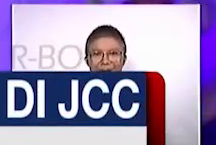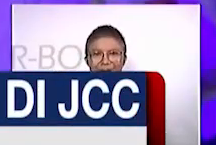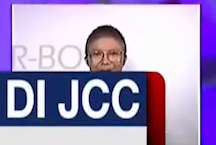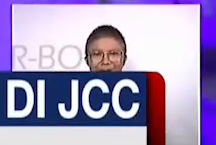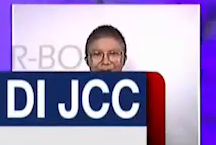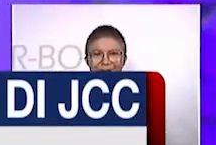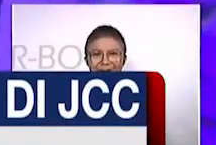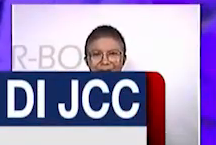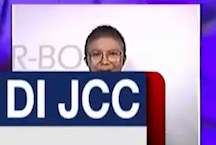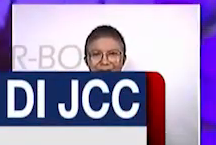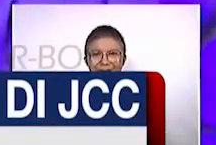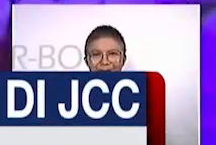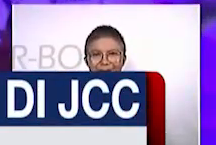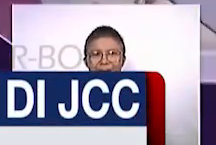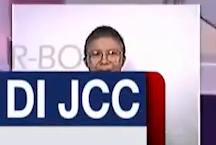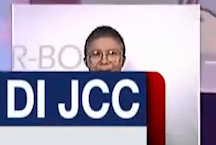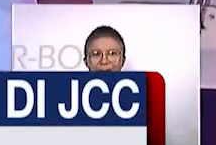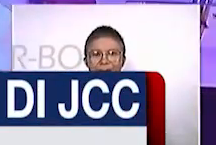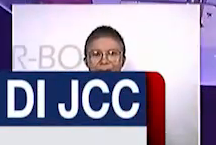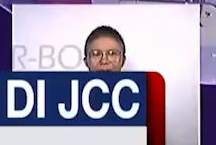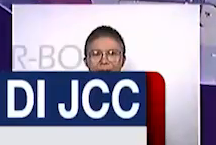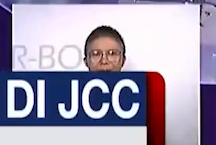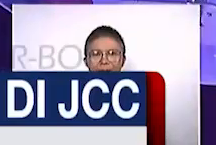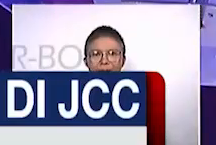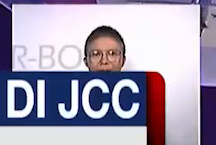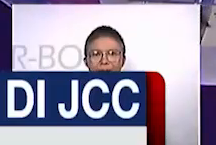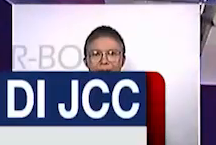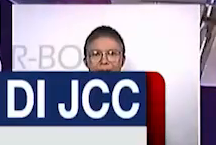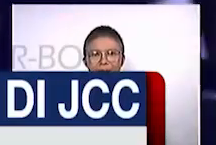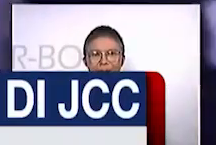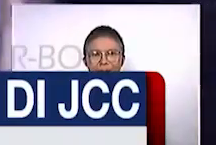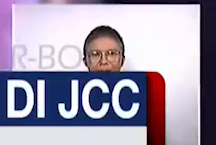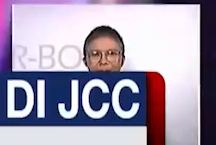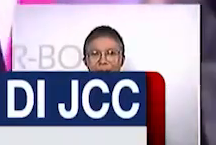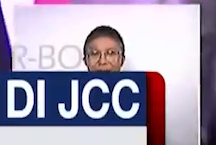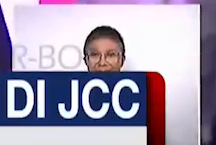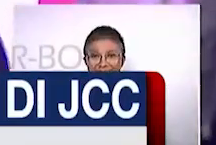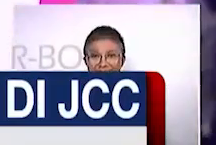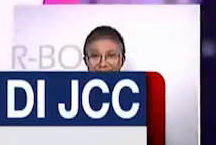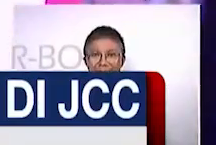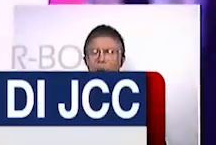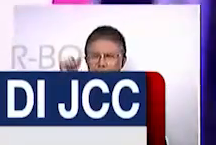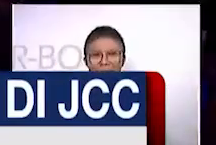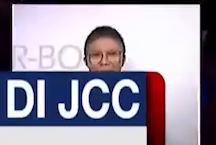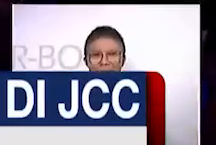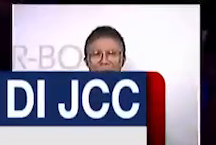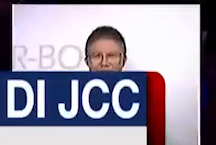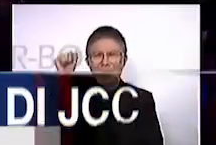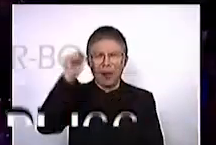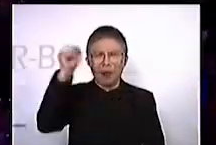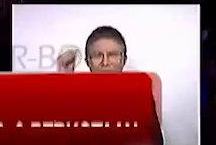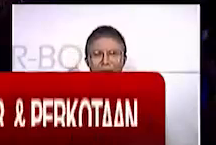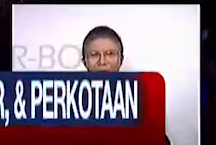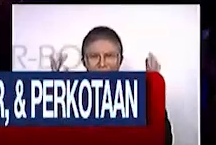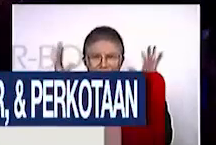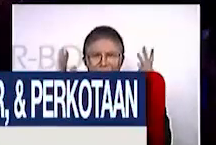Indonesia Barat, Muhaimin Iskandar, Gibran Rakabuming Raka, dan Mahfud MD beradu gagasan untuk pertama kalinya sebagai Cawapres. Tema debat kali ini